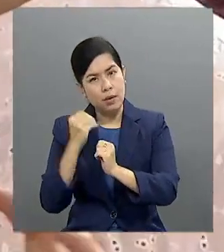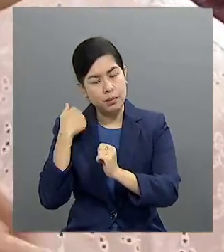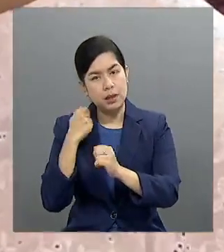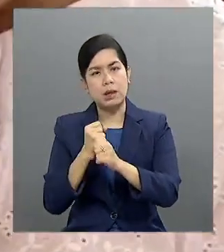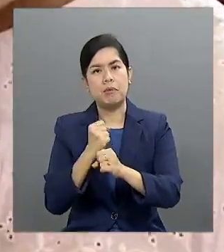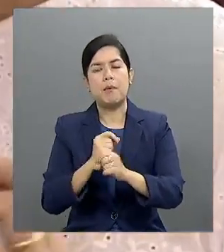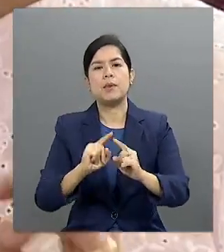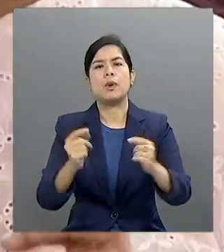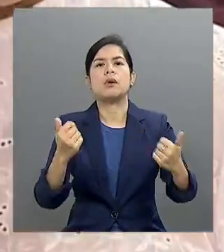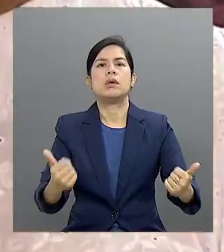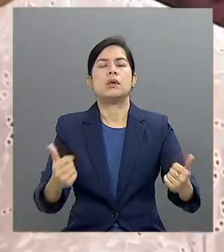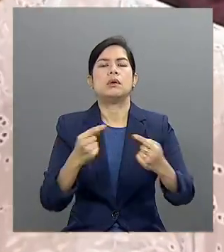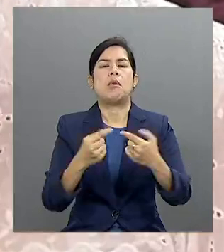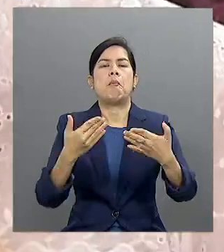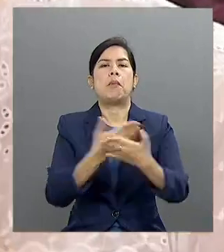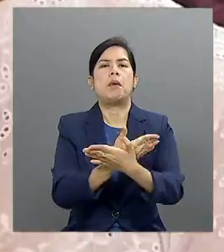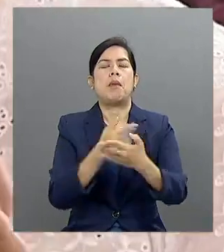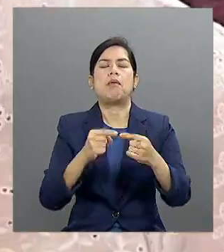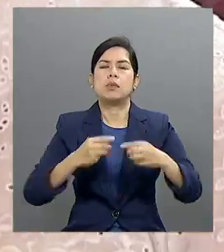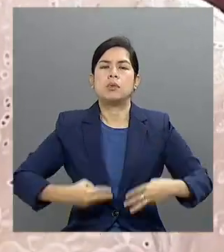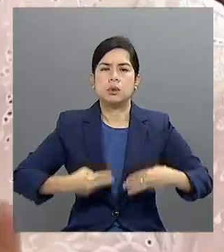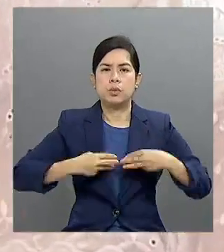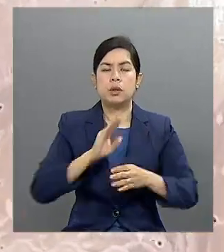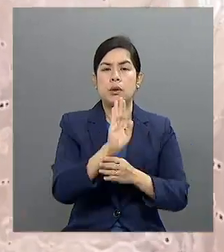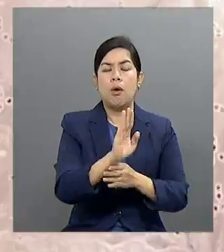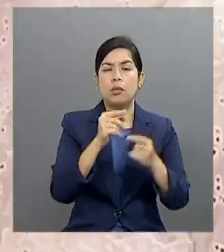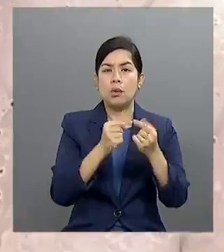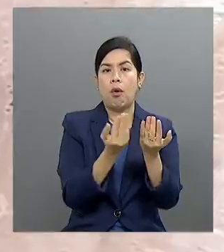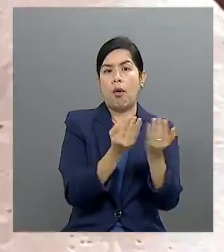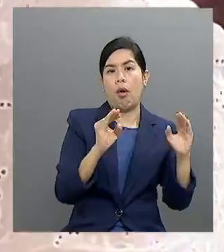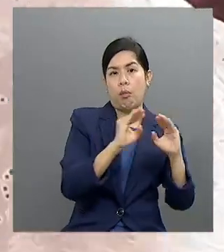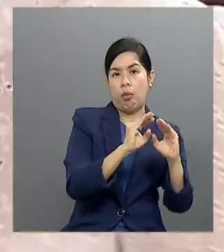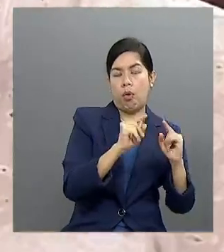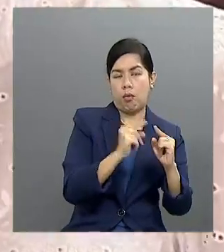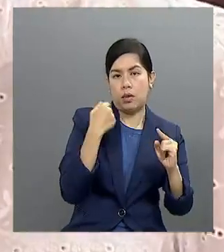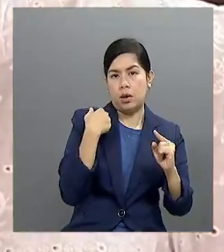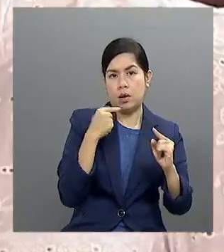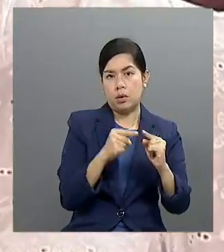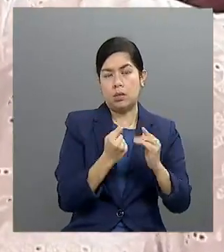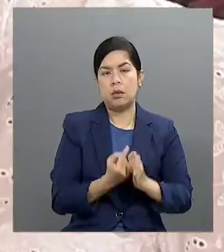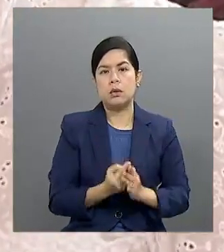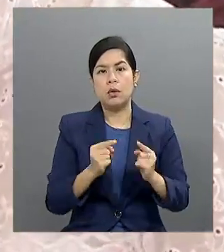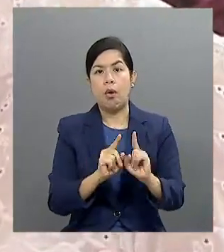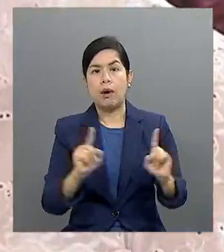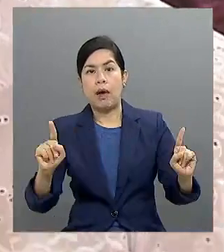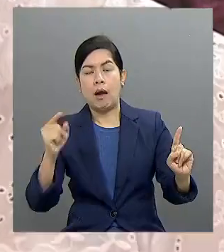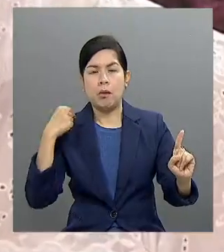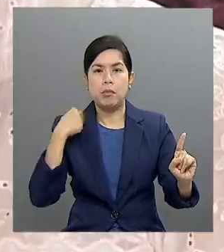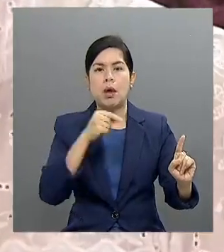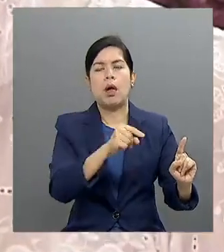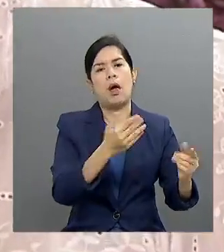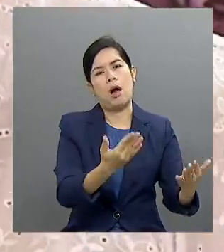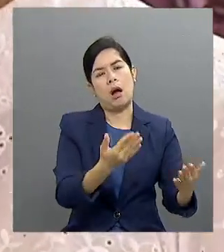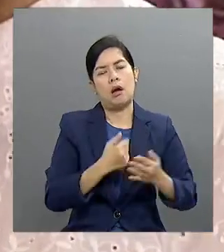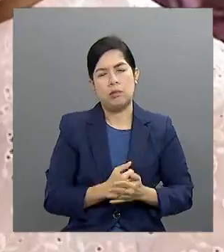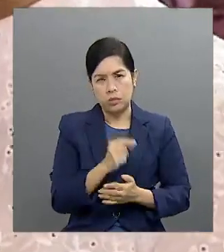ครัวเปลี่ยนไปค่ะใช่การใช้ชีวิตเปลี่ยนไปพอแยกครอบครัวปุ๊บอย่างเงี้ยค่ะก็จะอย่างเงี้ยอาจจะไม่ได้ทำในครัวเรือนแล้วก็จะเริ่มซื้อห